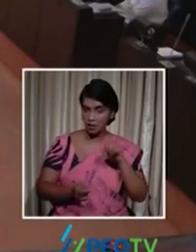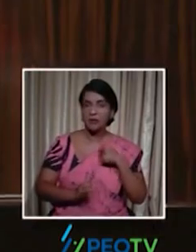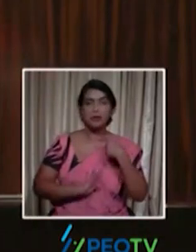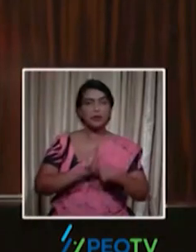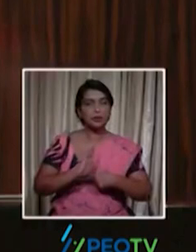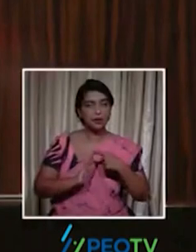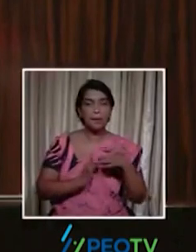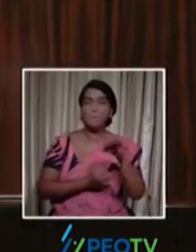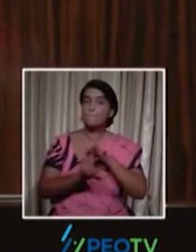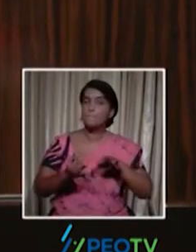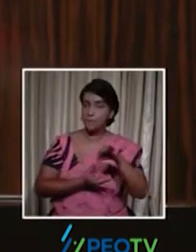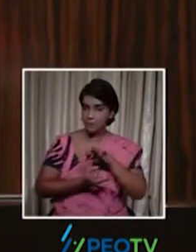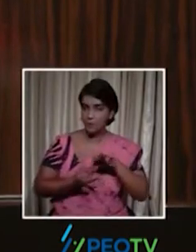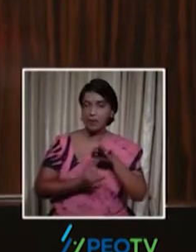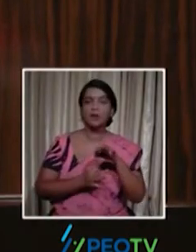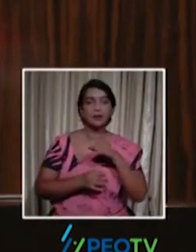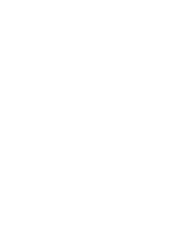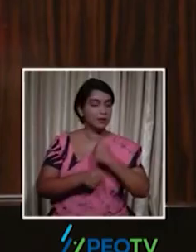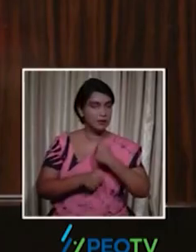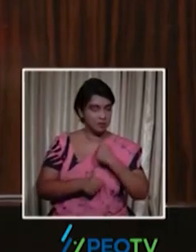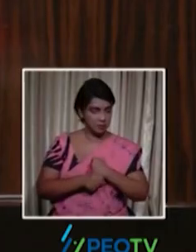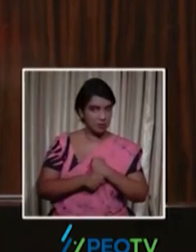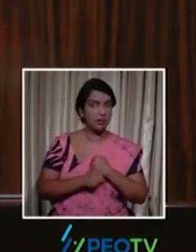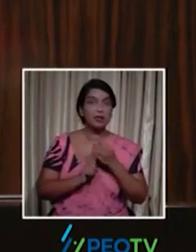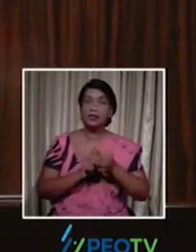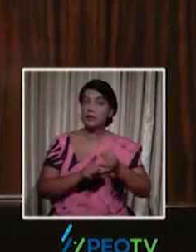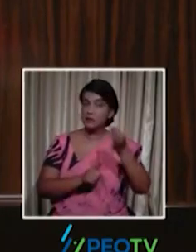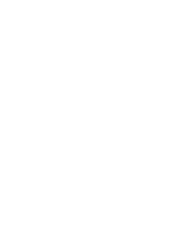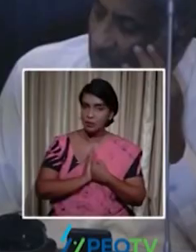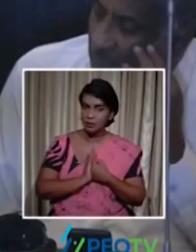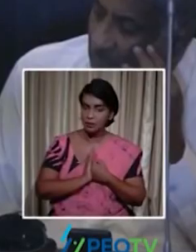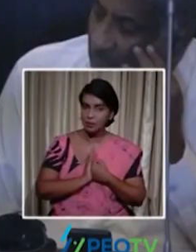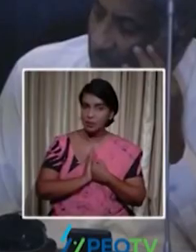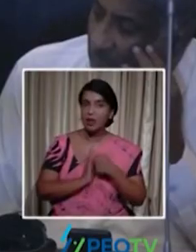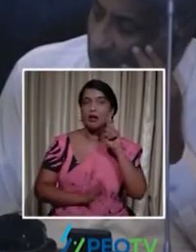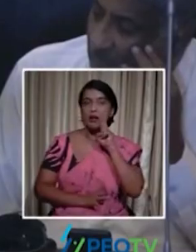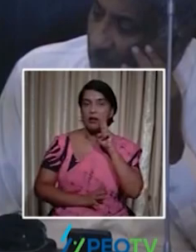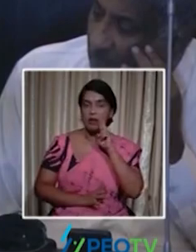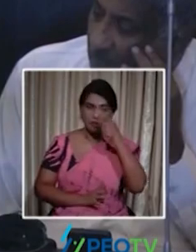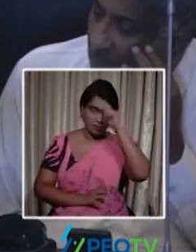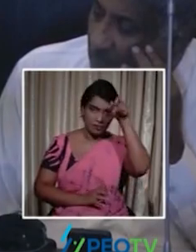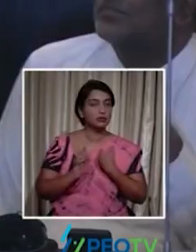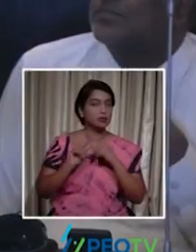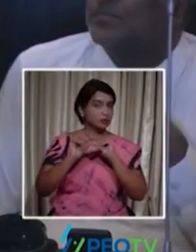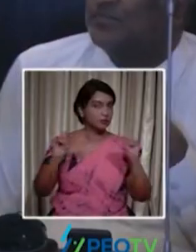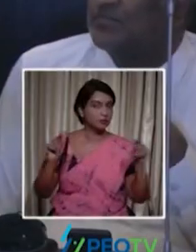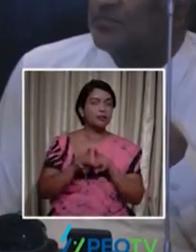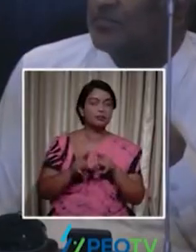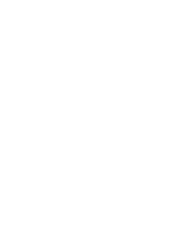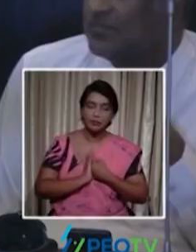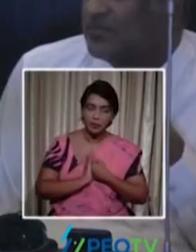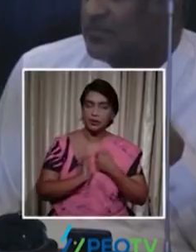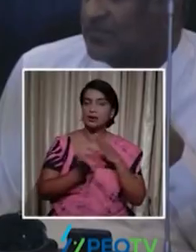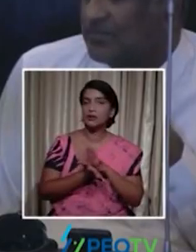ලංකා ප්‍රජාතාන්ත්‍රික සමාජවාදී ජනරජයේ ජනාධිපති තනතුරට රනිල් වික්‍රමසිංහ මැතිතුමාගේ නම ඉතාම